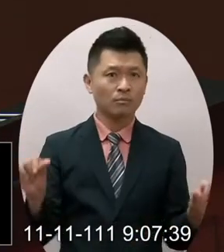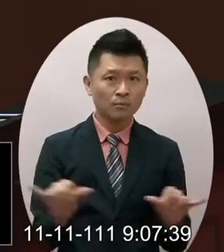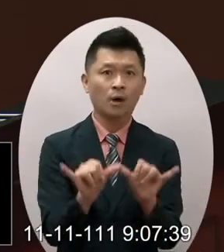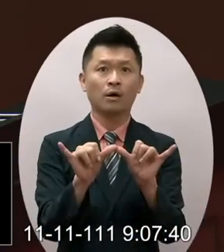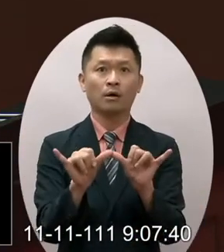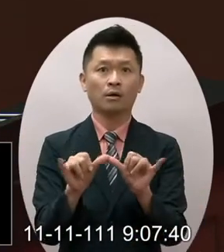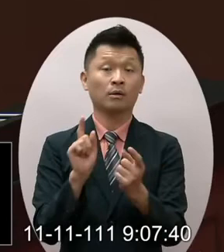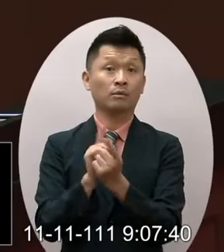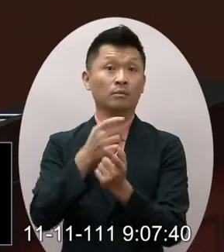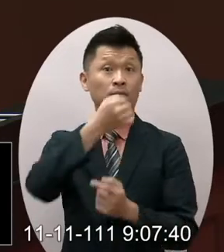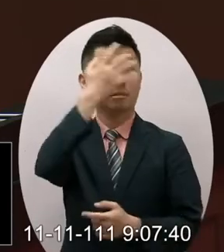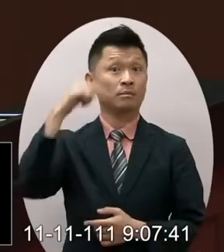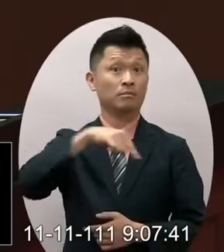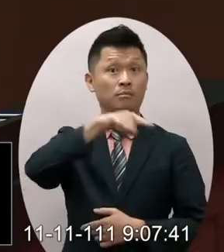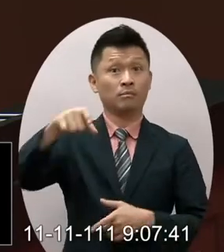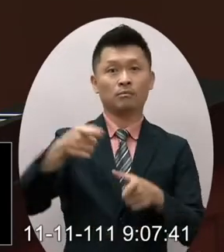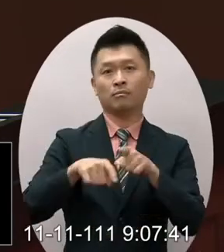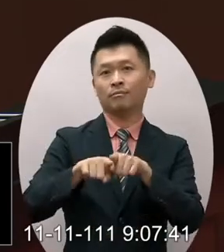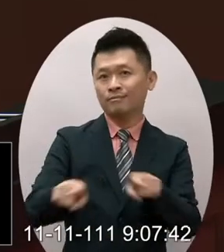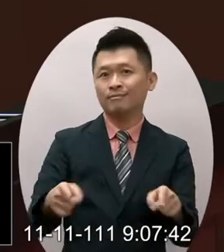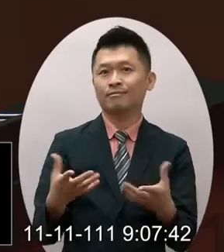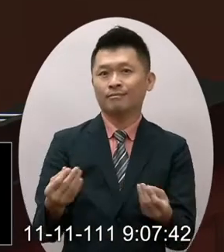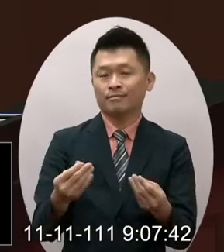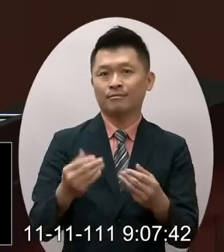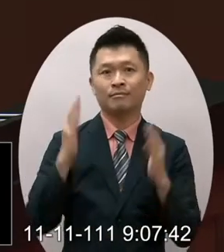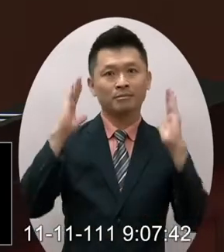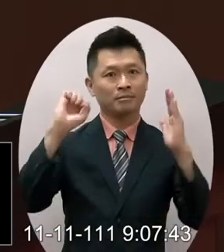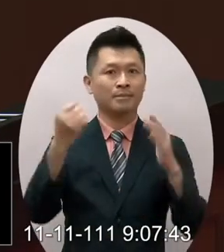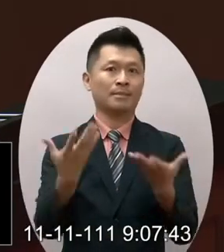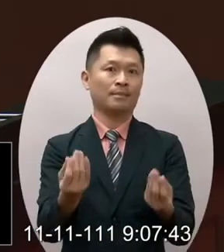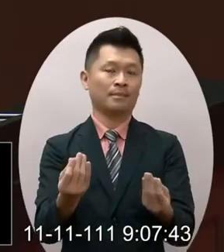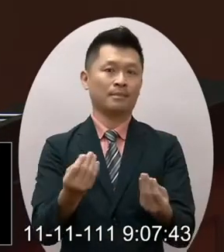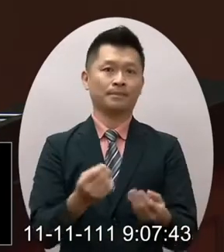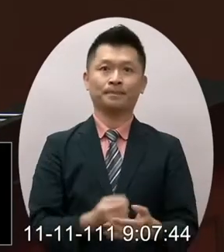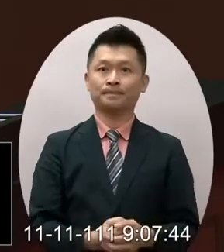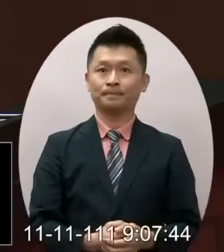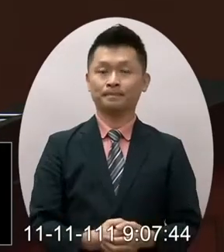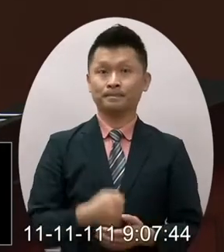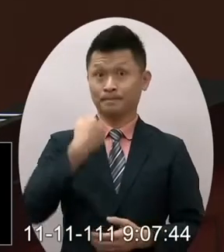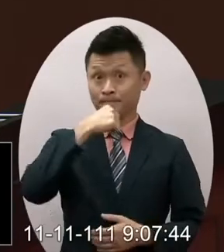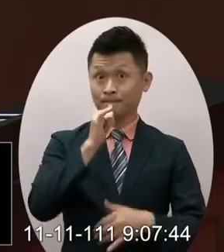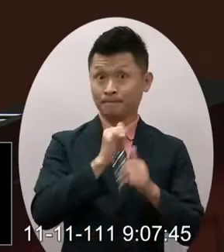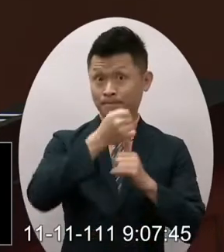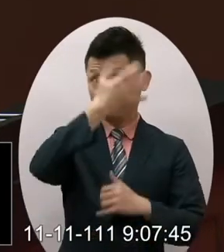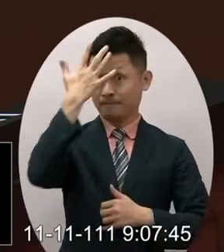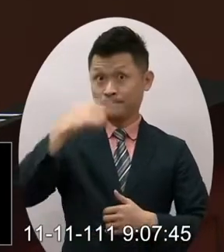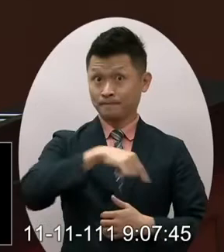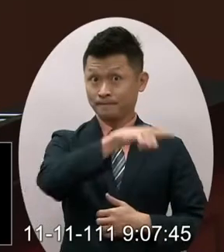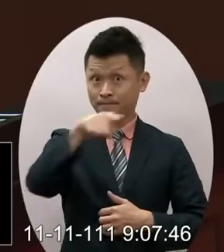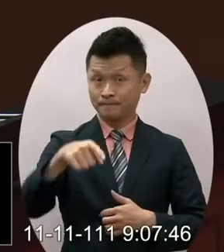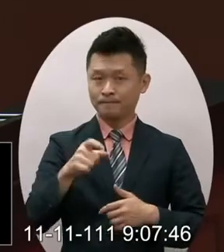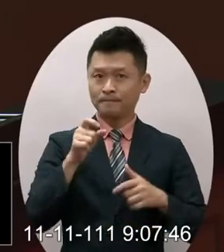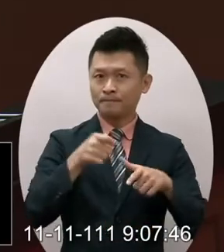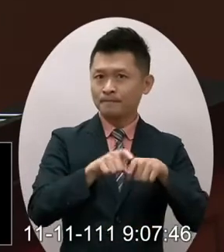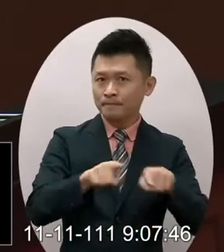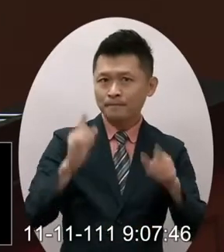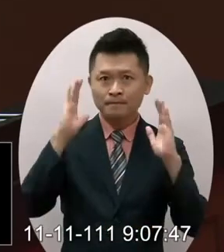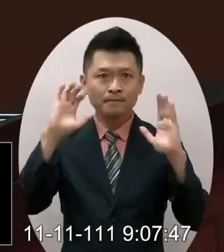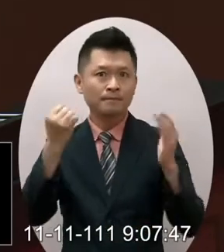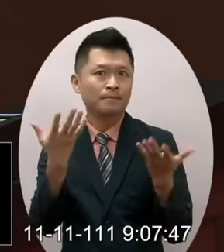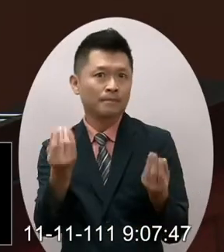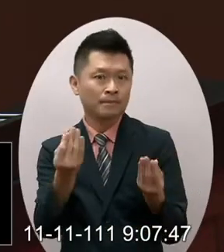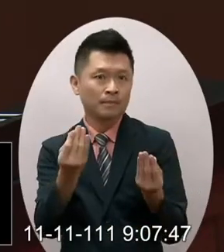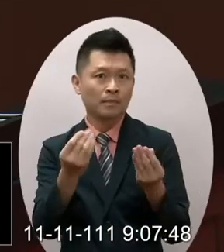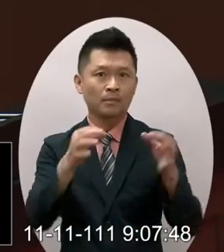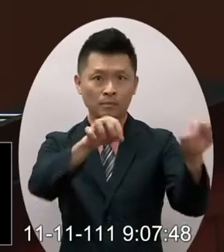对年轻人的集体不公平、集体不正义。而对台湾年轻人的不公平、不正义，就是对待台